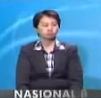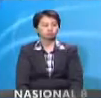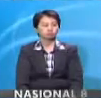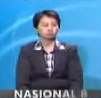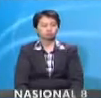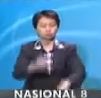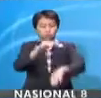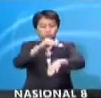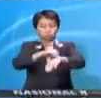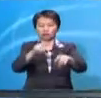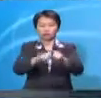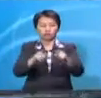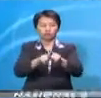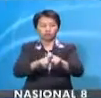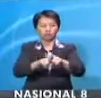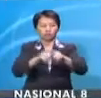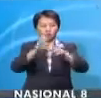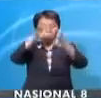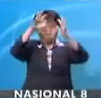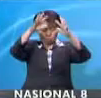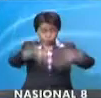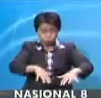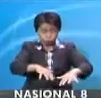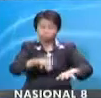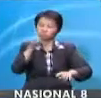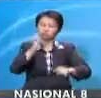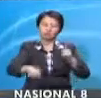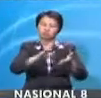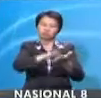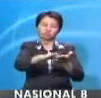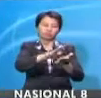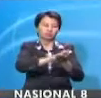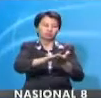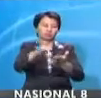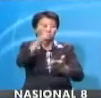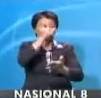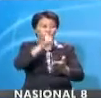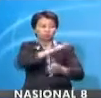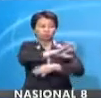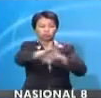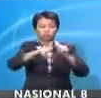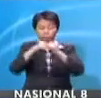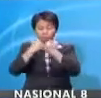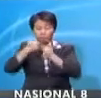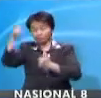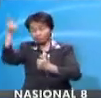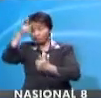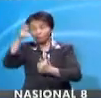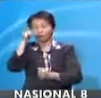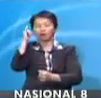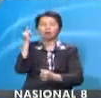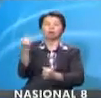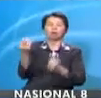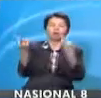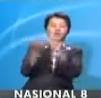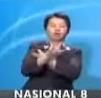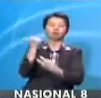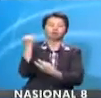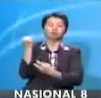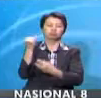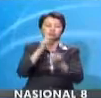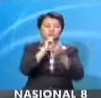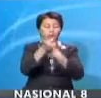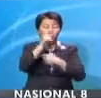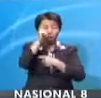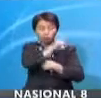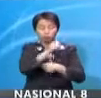Pada masa sama, kesan runtuhan masih lagi tidak dapat dibersihkan berikutan semua agensi kerajaan yang teruk terjejas. Keadaan lebih